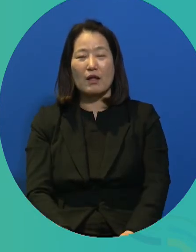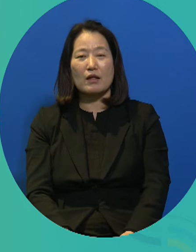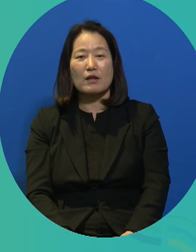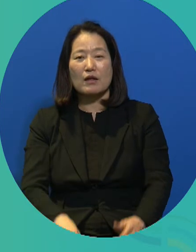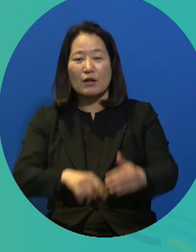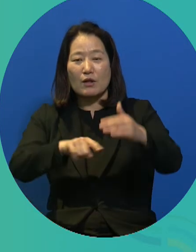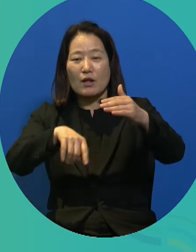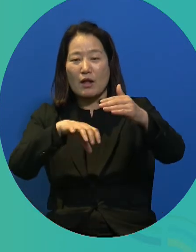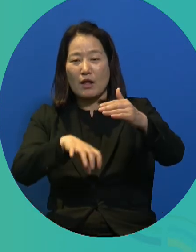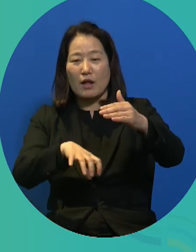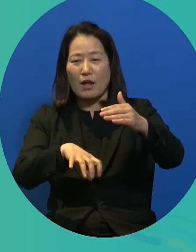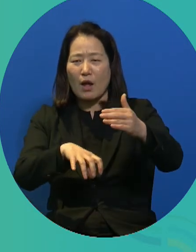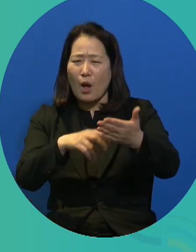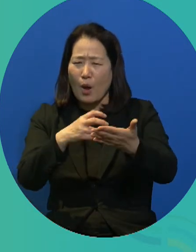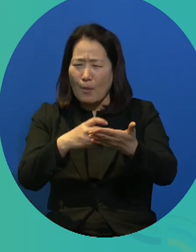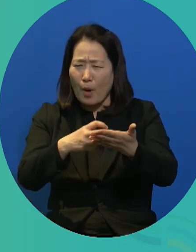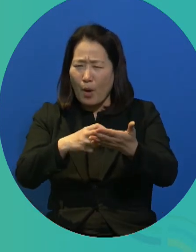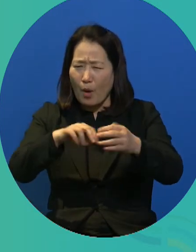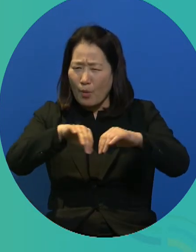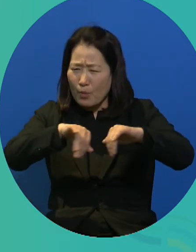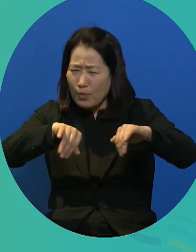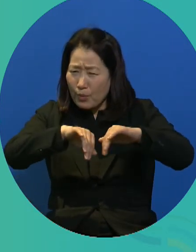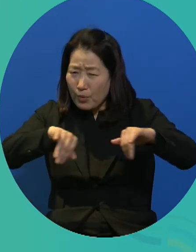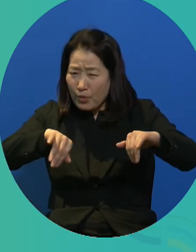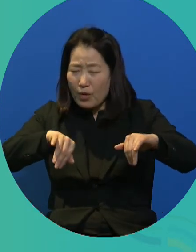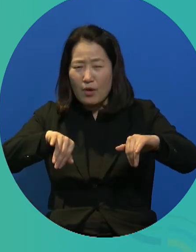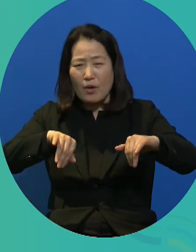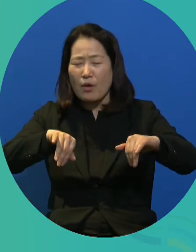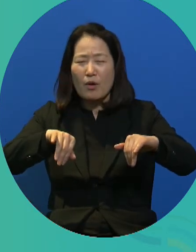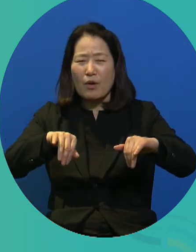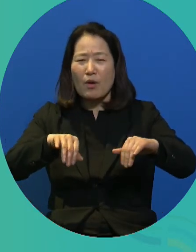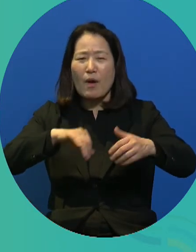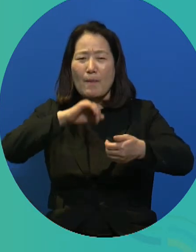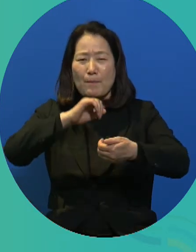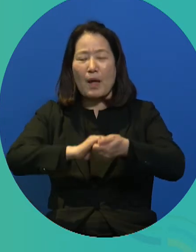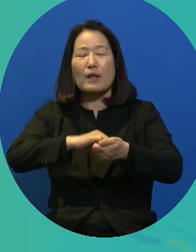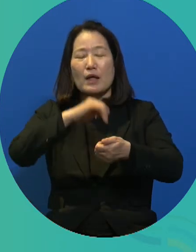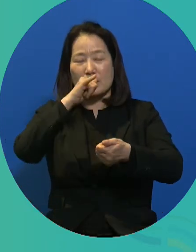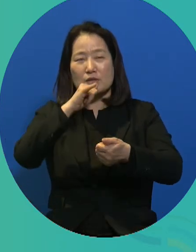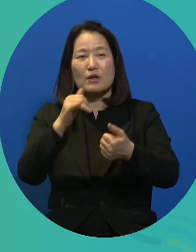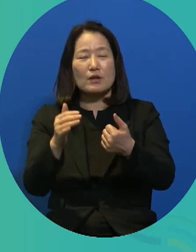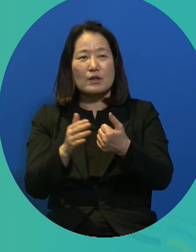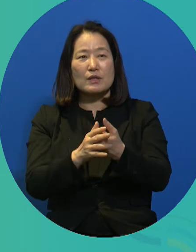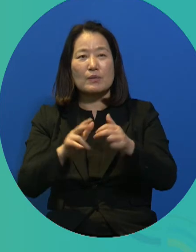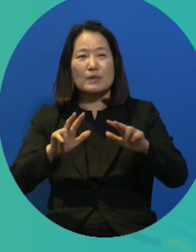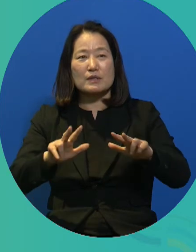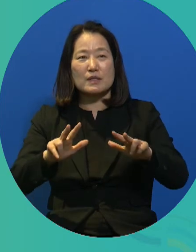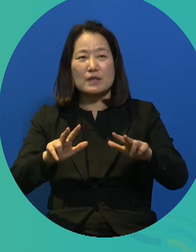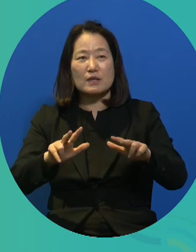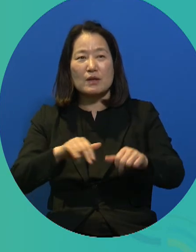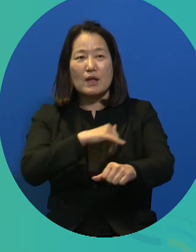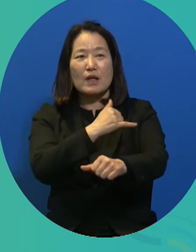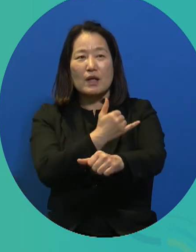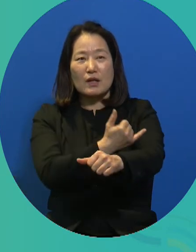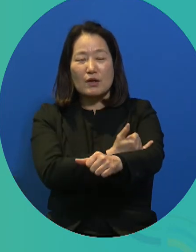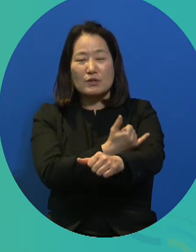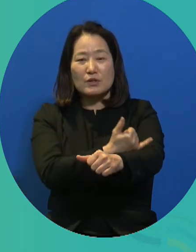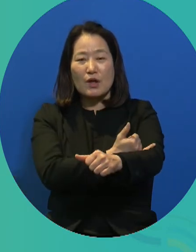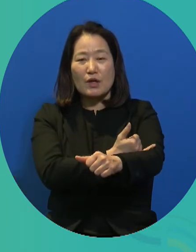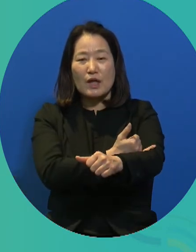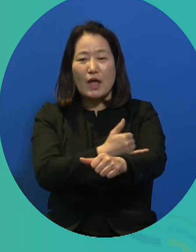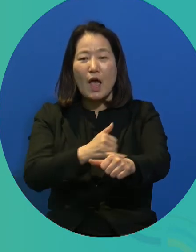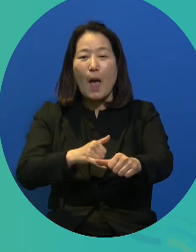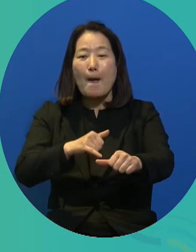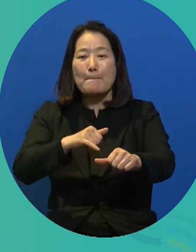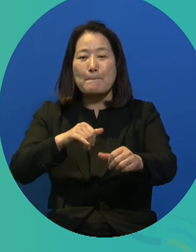국내의 이 법리적인 판단의 범위를 벗어나지 못하고 있고, 그러다 보니 마치 이제 인권적인 판단을 폭넓게 해야